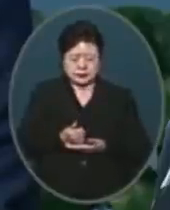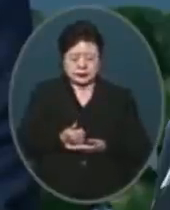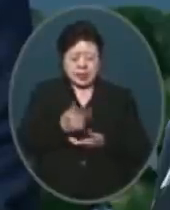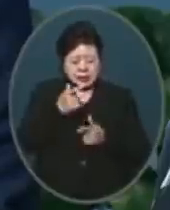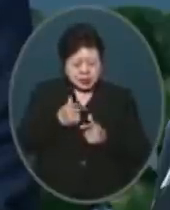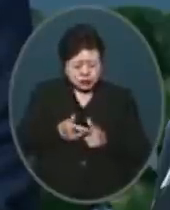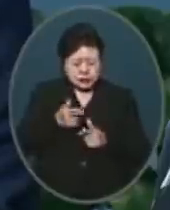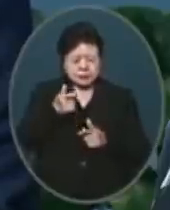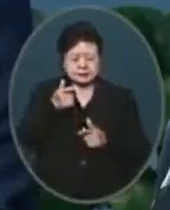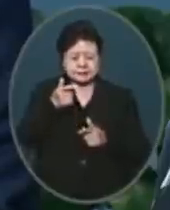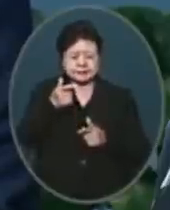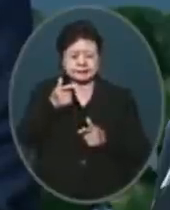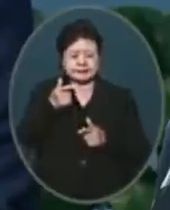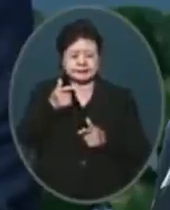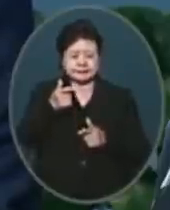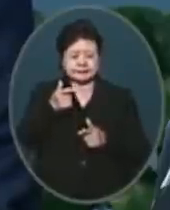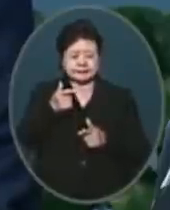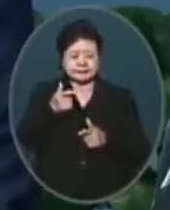예수님